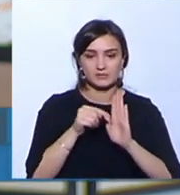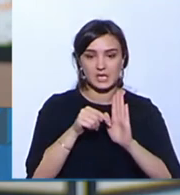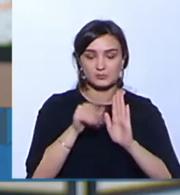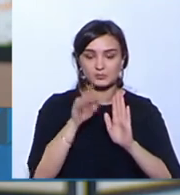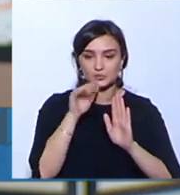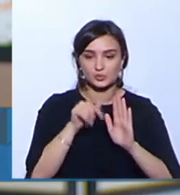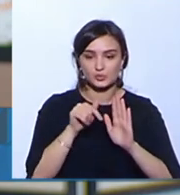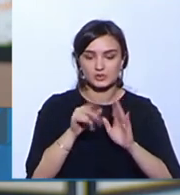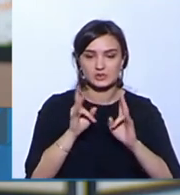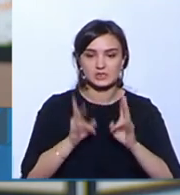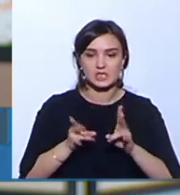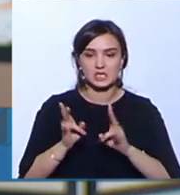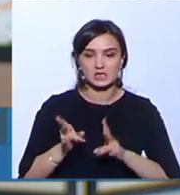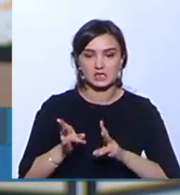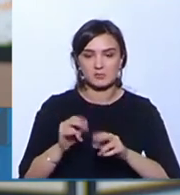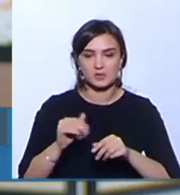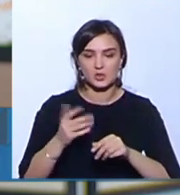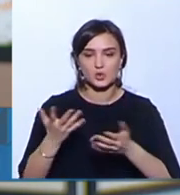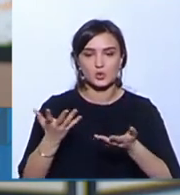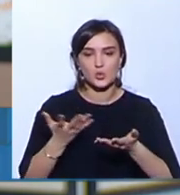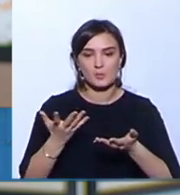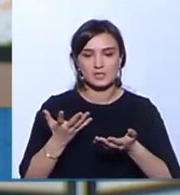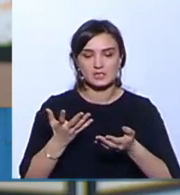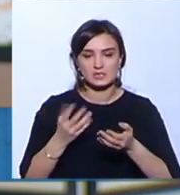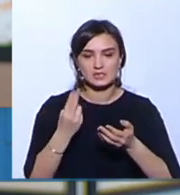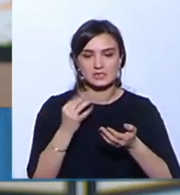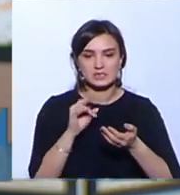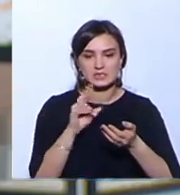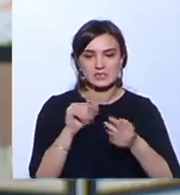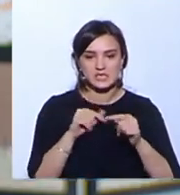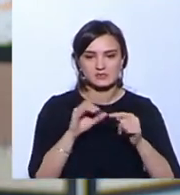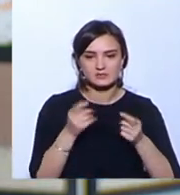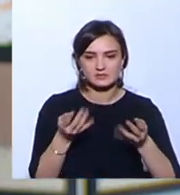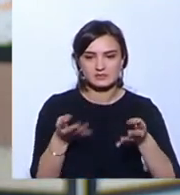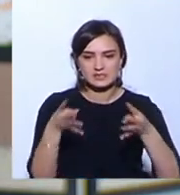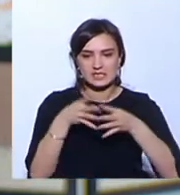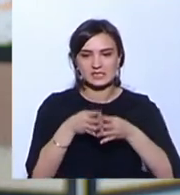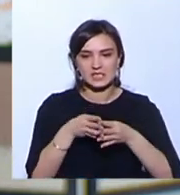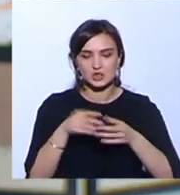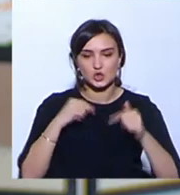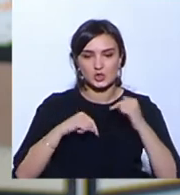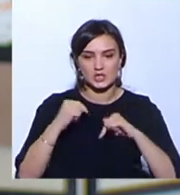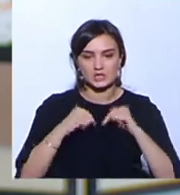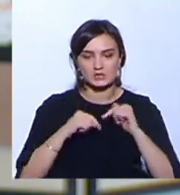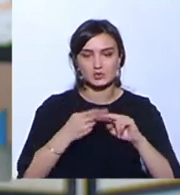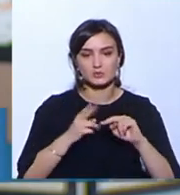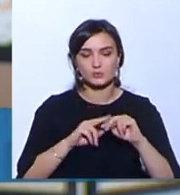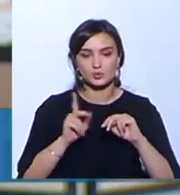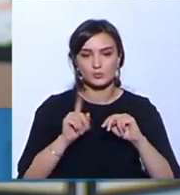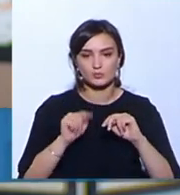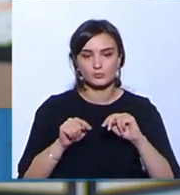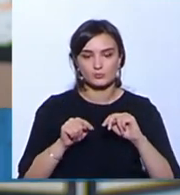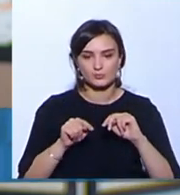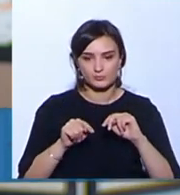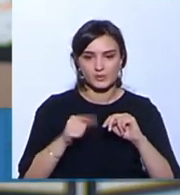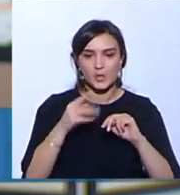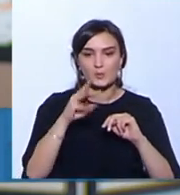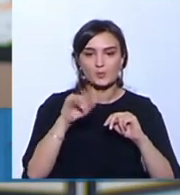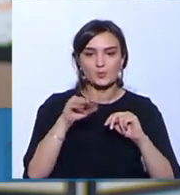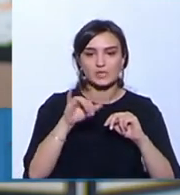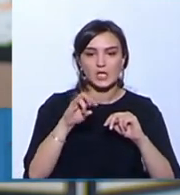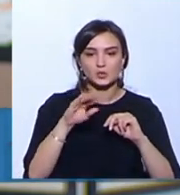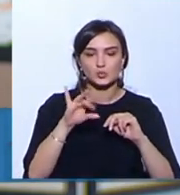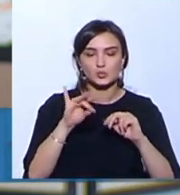დროს ზიანდება რომელიმე ცილის სინთეზი ორგანიზმში, იმიტომ რომ მუტანტური